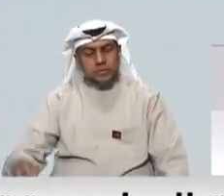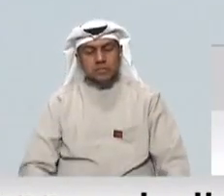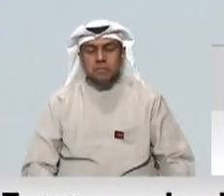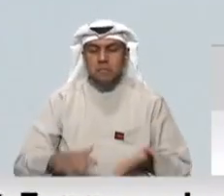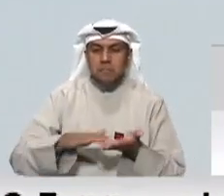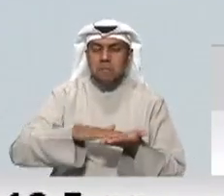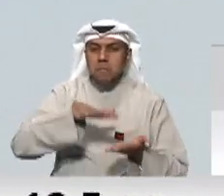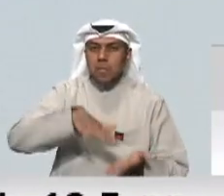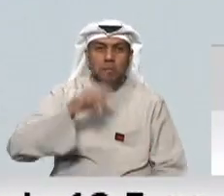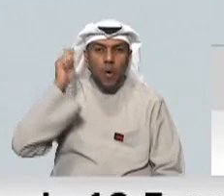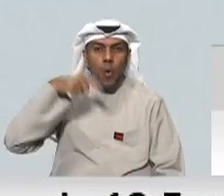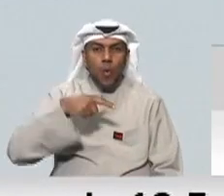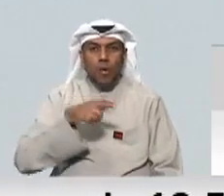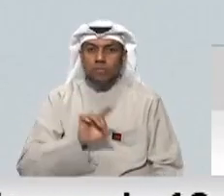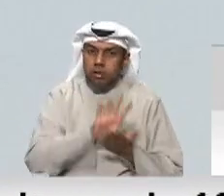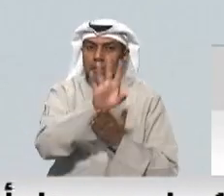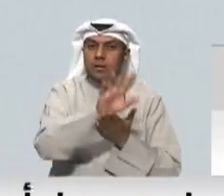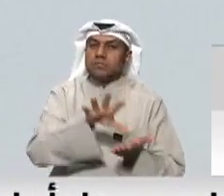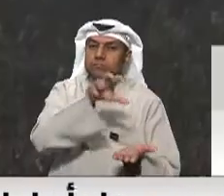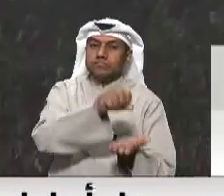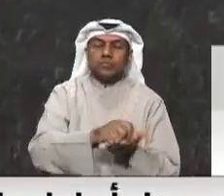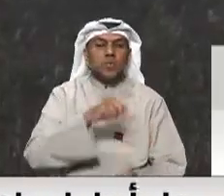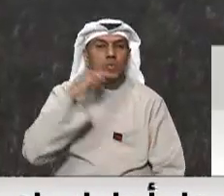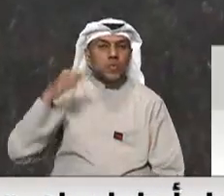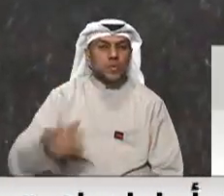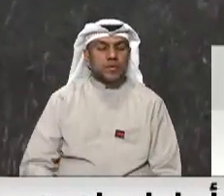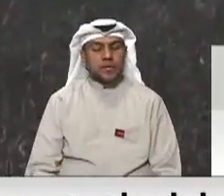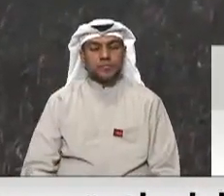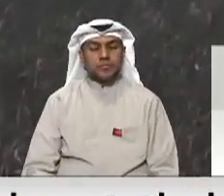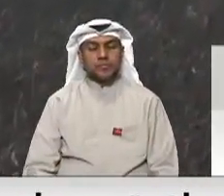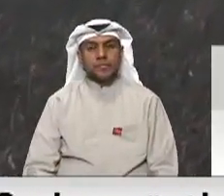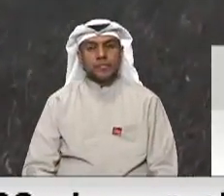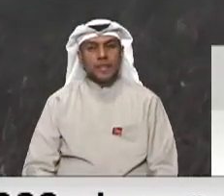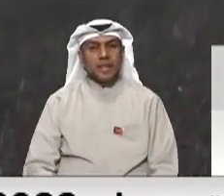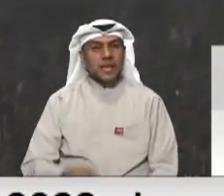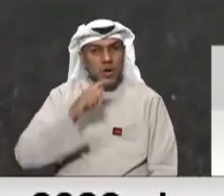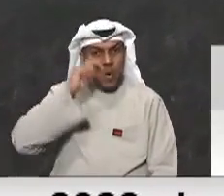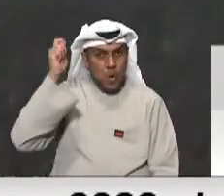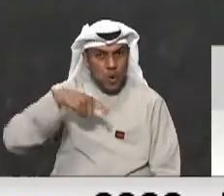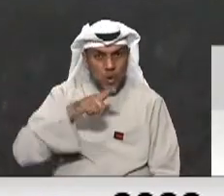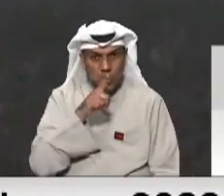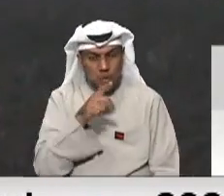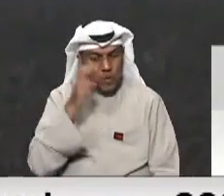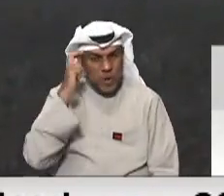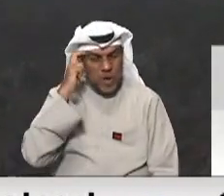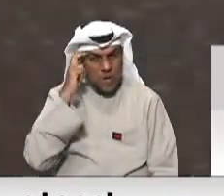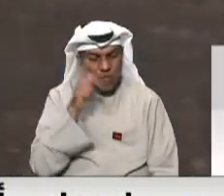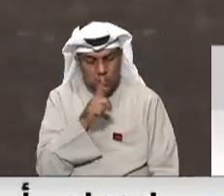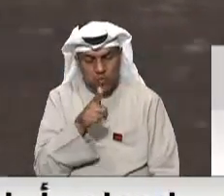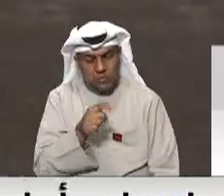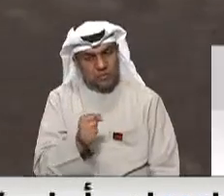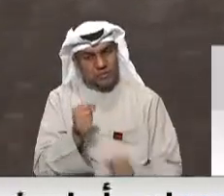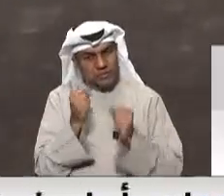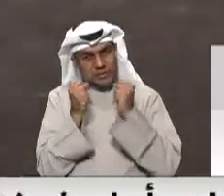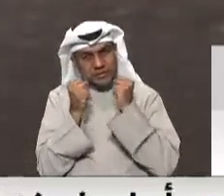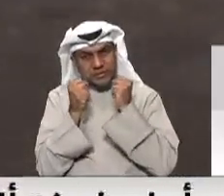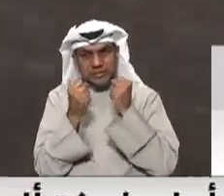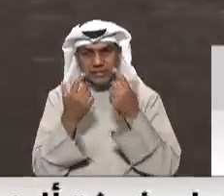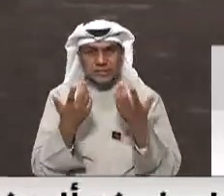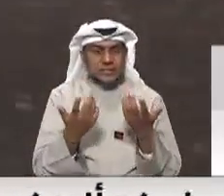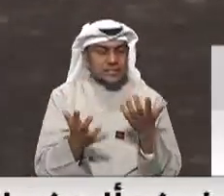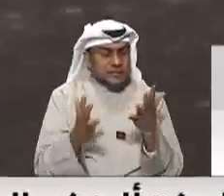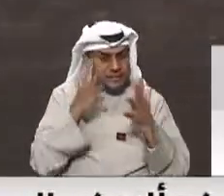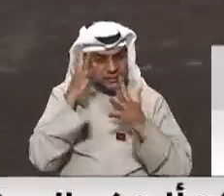في إقليم دونباس. كييف من جهتها أقرت بصعوبة الوضع هناك، حيث تتعرض بلدة